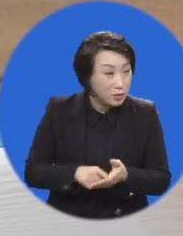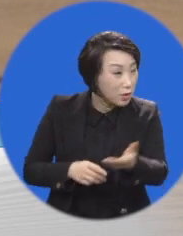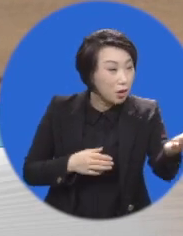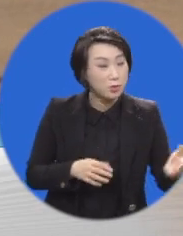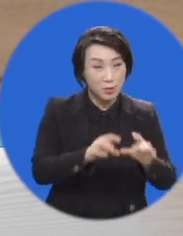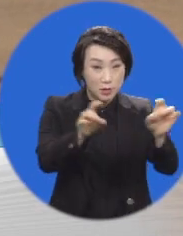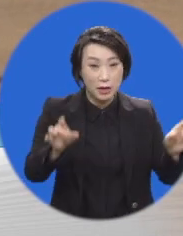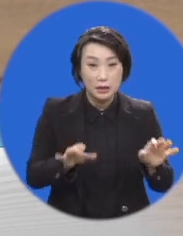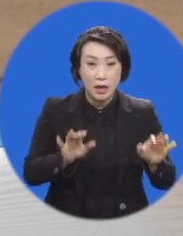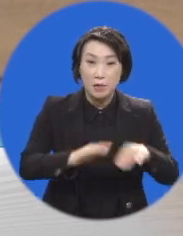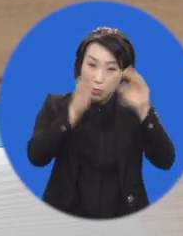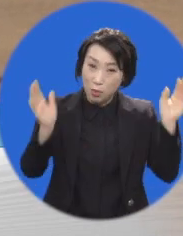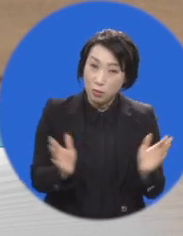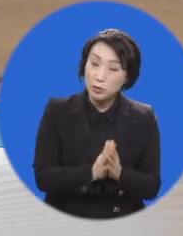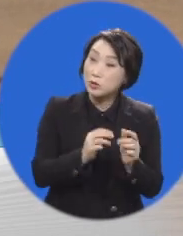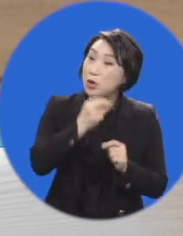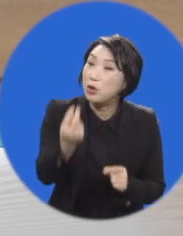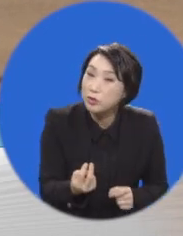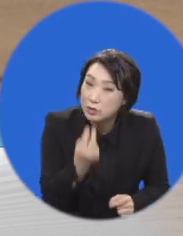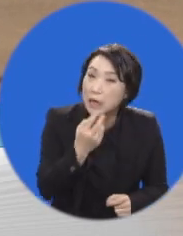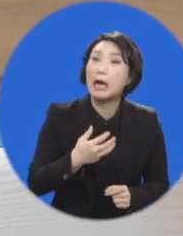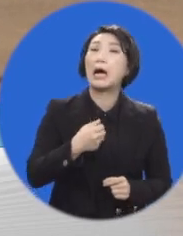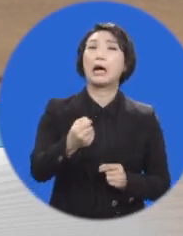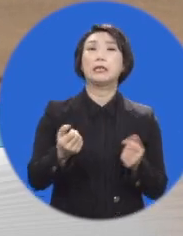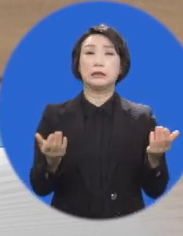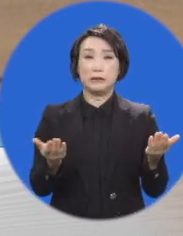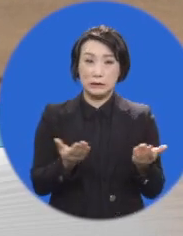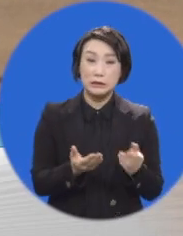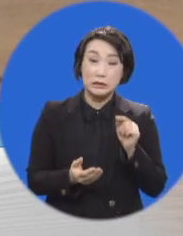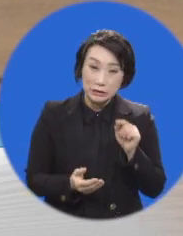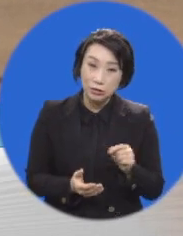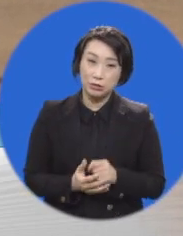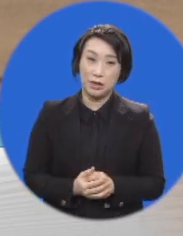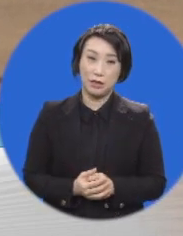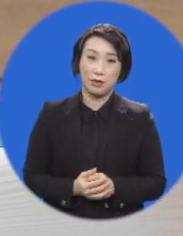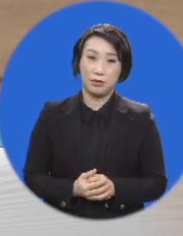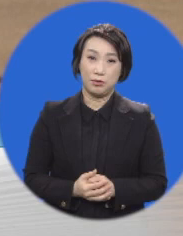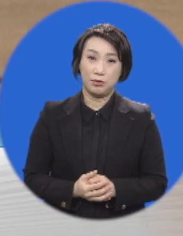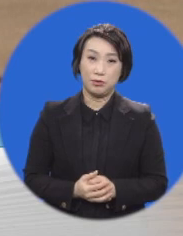자마다 다 영생을 얻는 이것이니라.